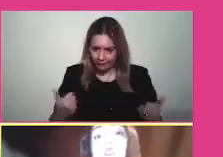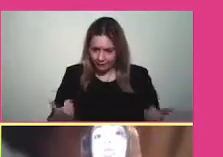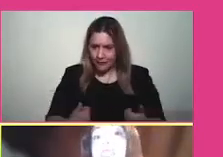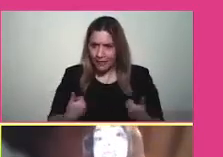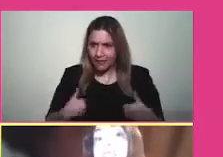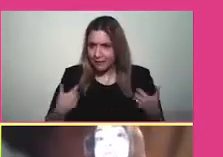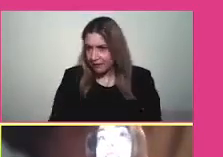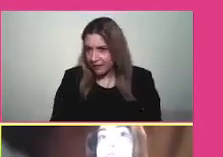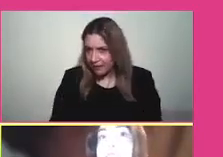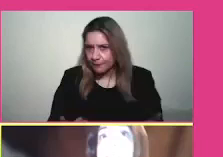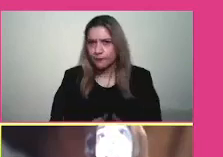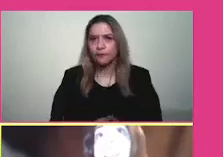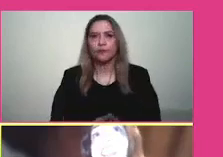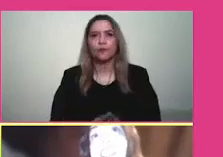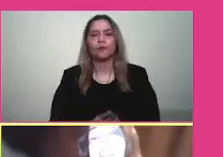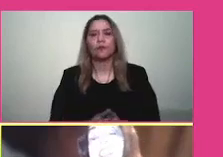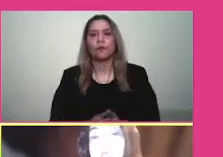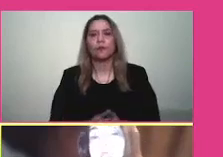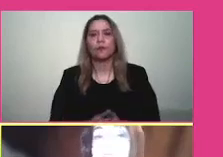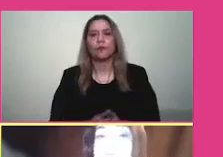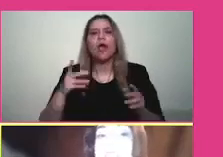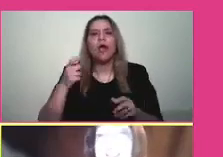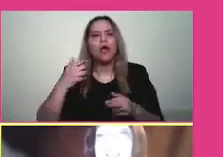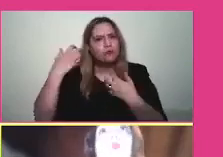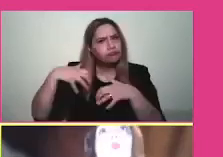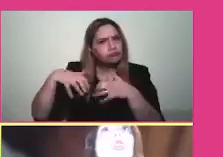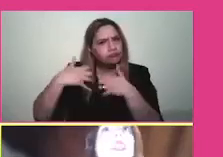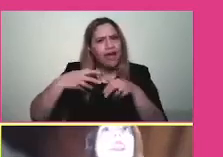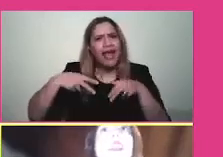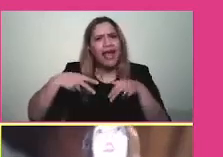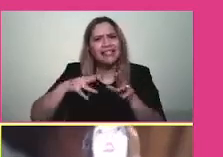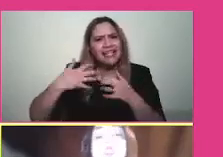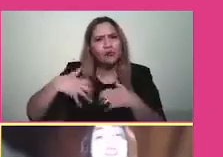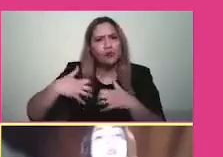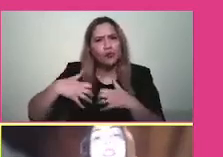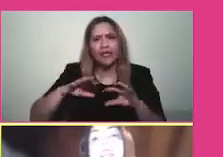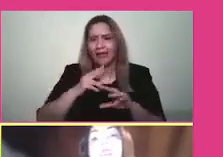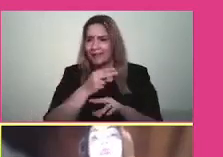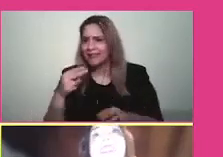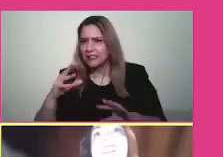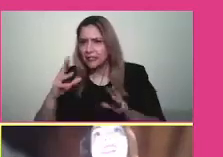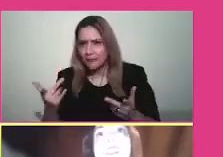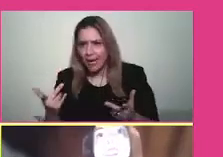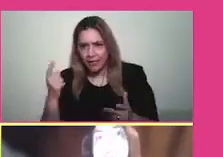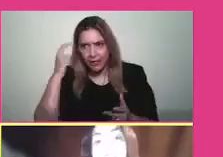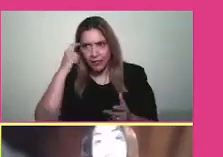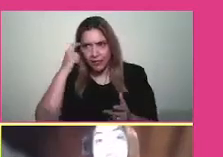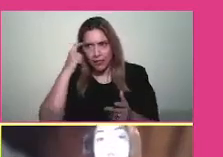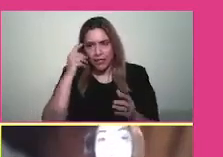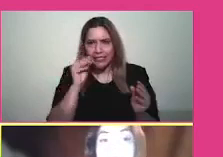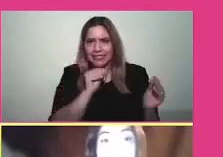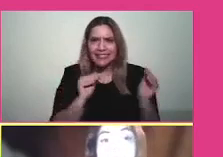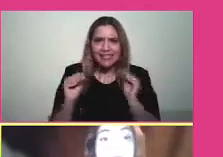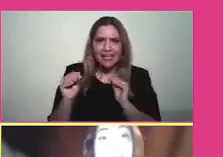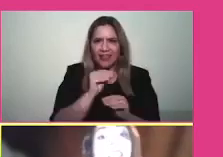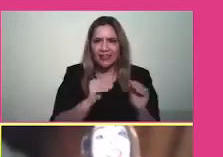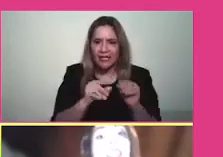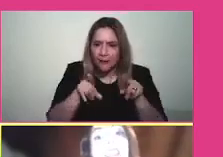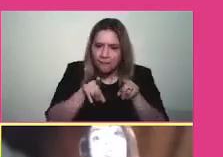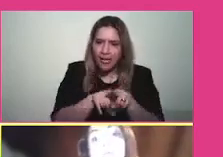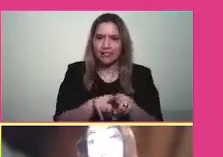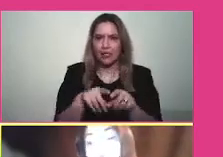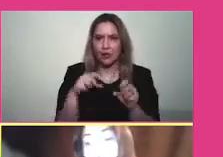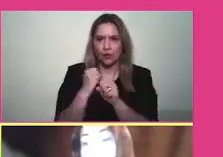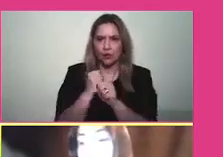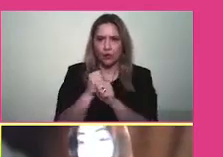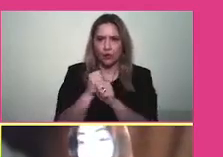Εξασκούν τις εκτελεστικές λειτουργίες, που είναι η ικανότητά μας να κάνουμε σύνθετες δραστηριότητες,